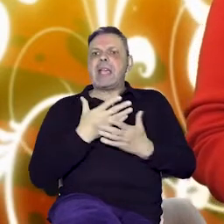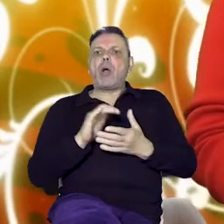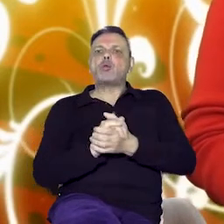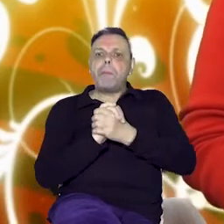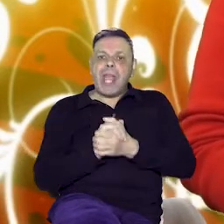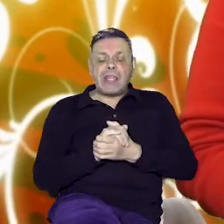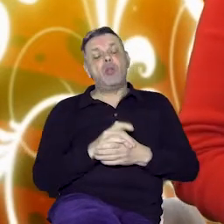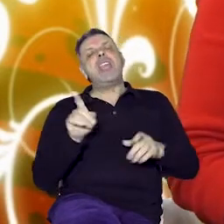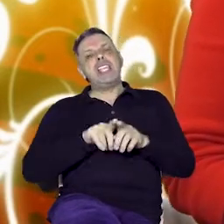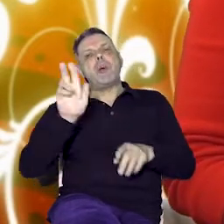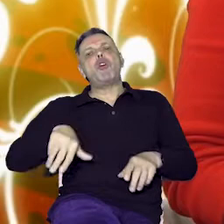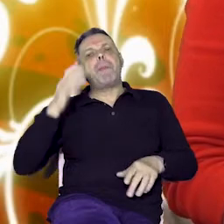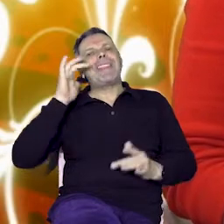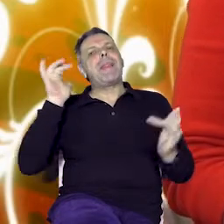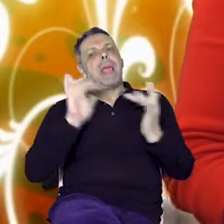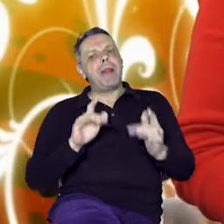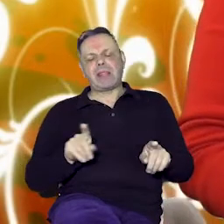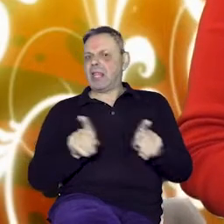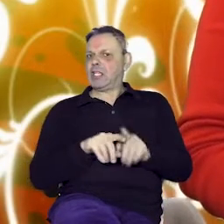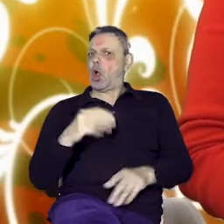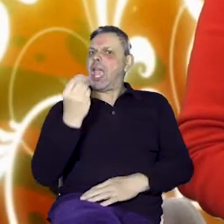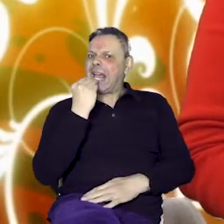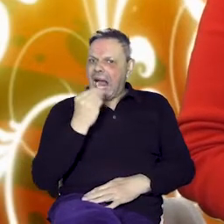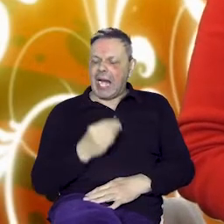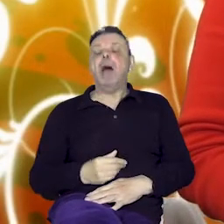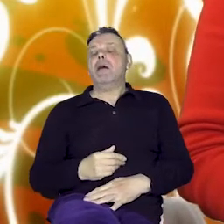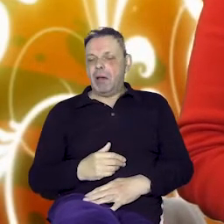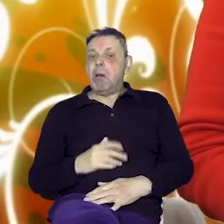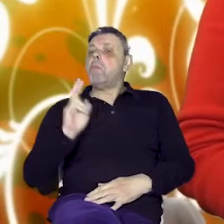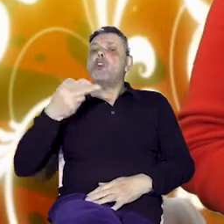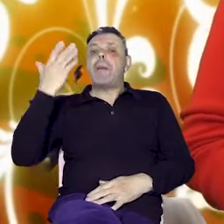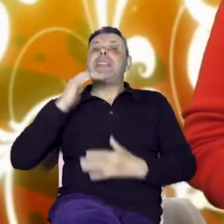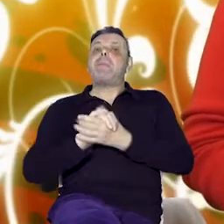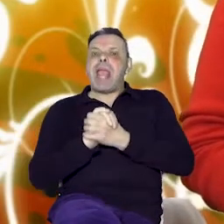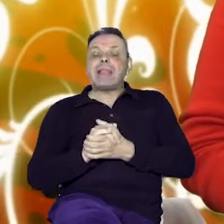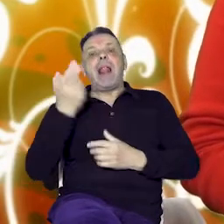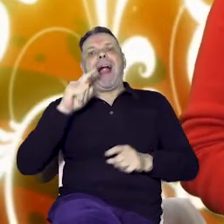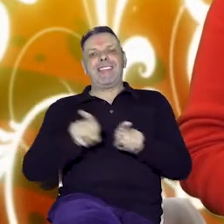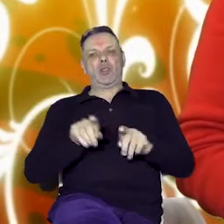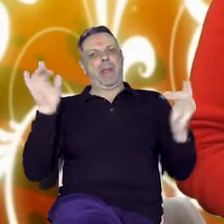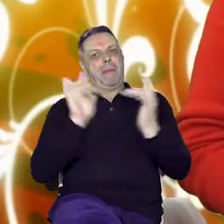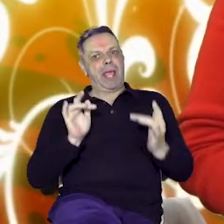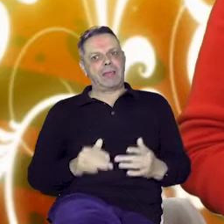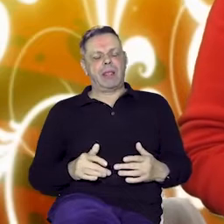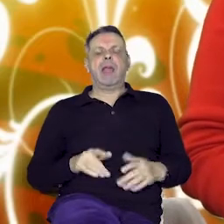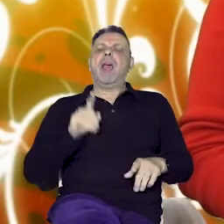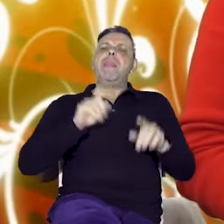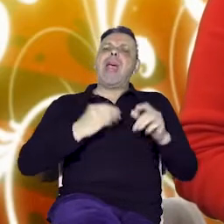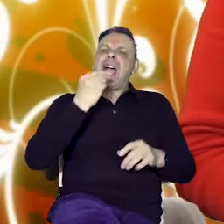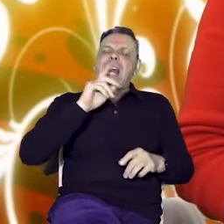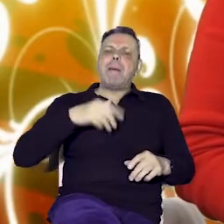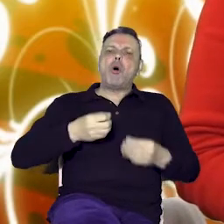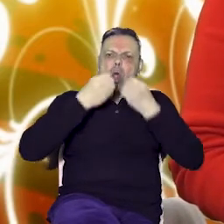su i neprijatelji. Isto kao što hrana i prijatelj i neprijatelj. I mi to moramo znati. Lijekovi mogu uništiti bubreg. Sve